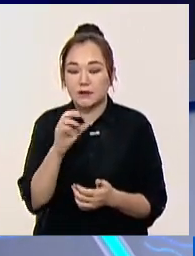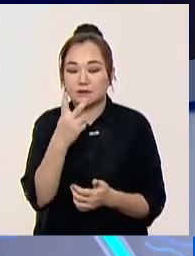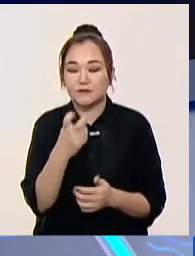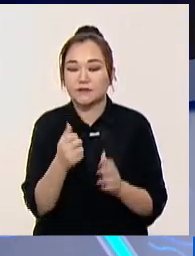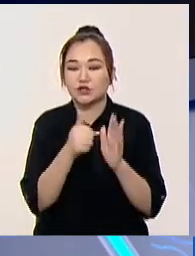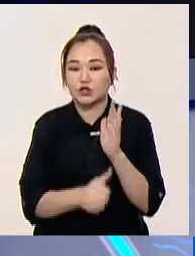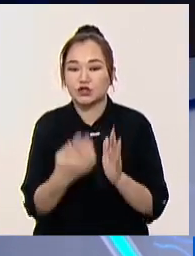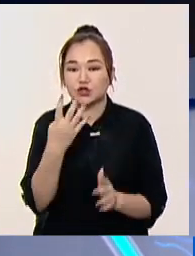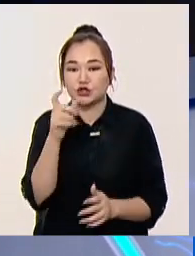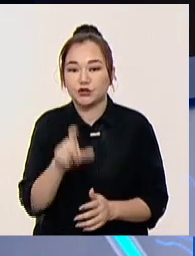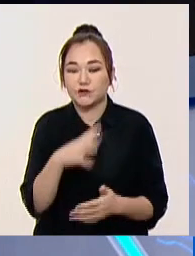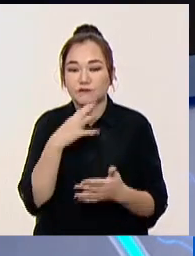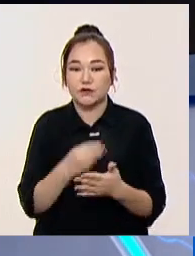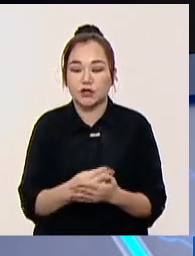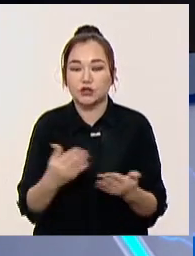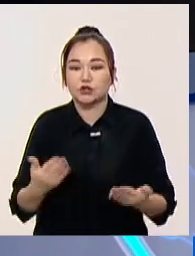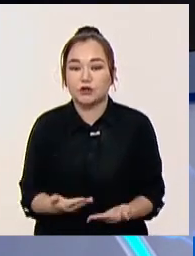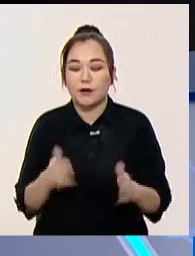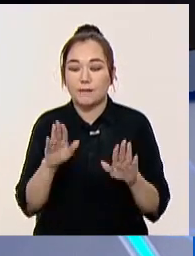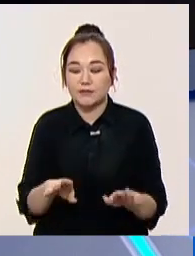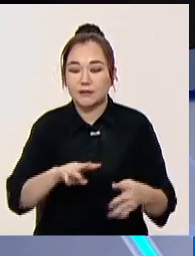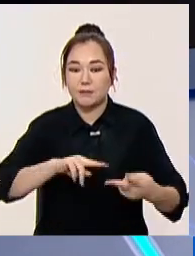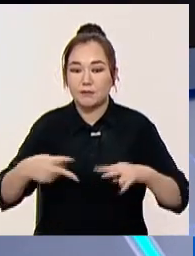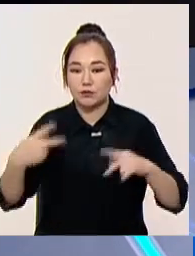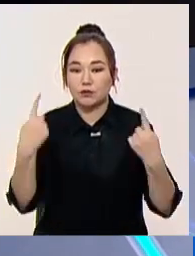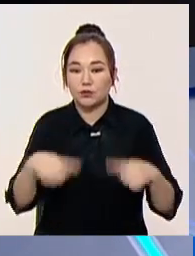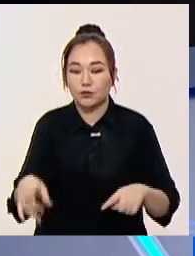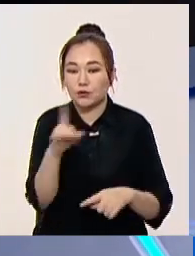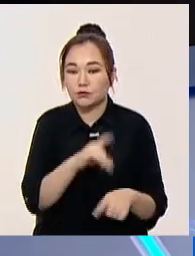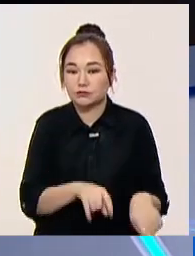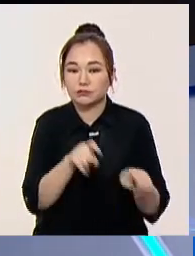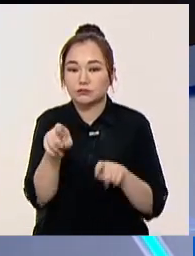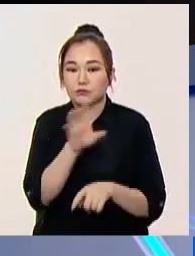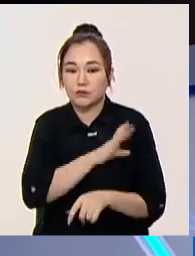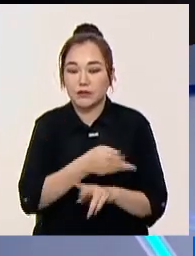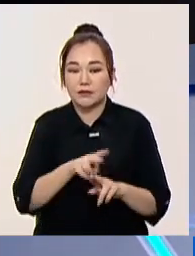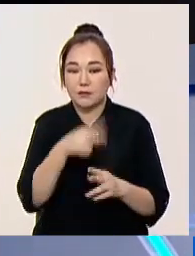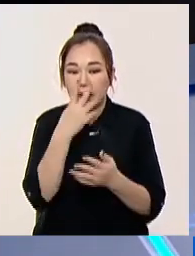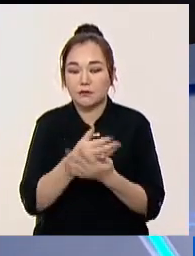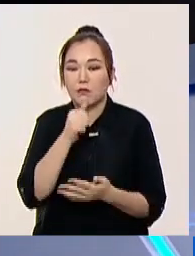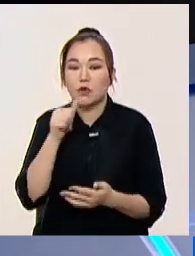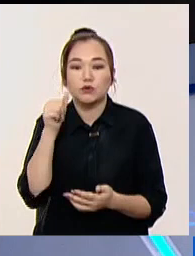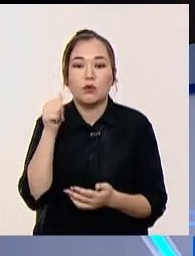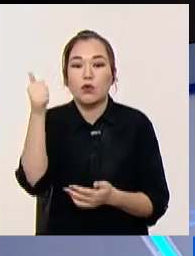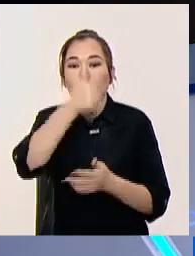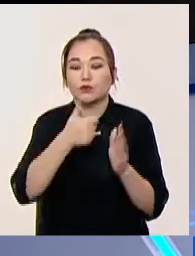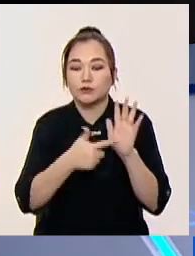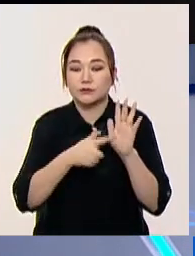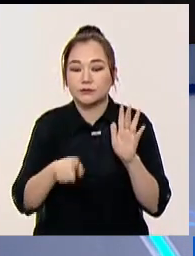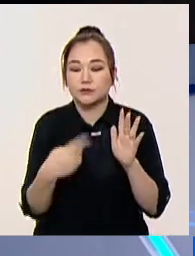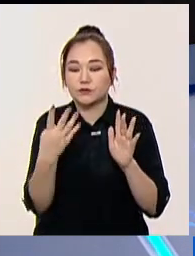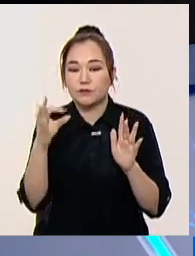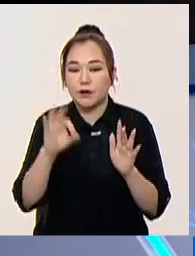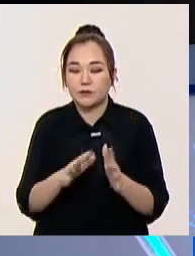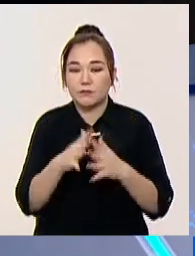264 мың адам өзінің тұрғылықты жерін ауыстырып, басқа аймаққа көшкен екен. Бұл көрсеткіш өткен жылмен салыстырғанда